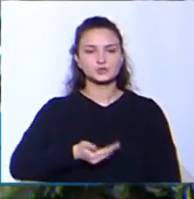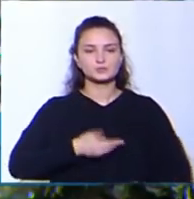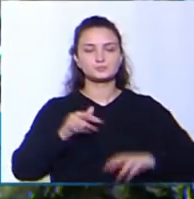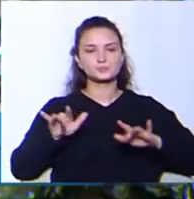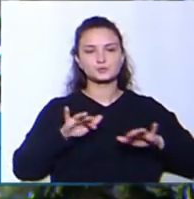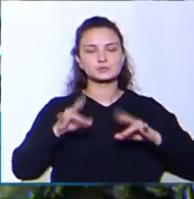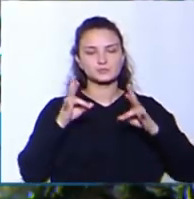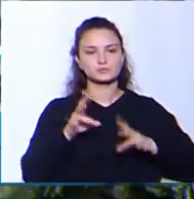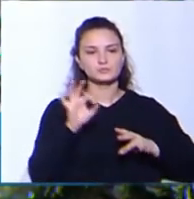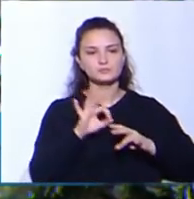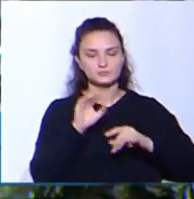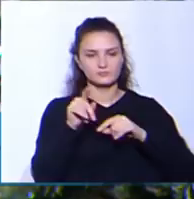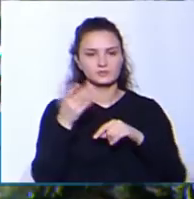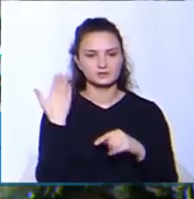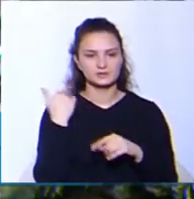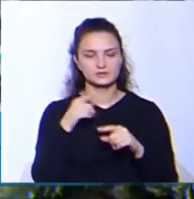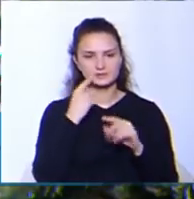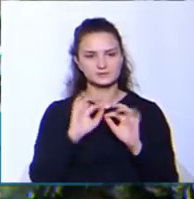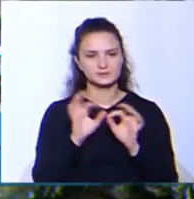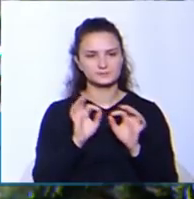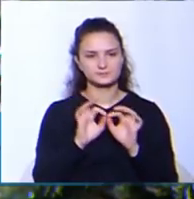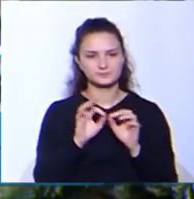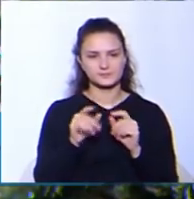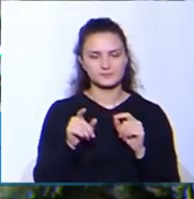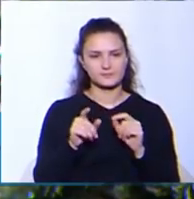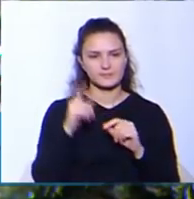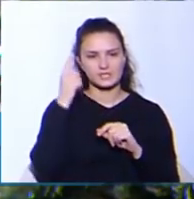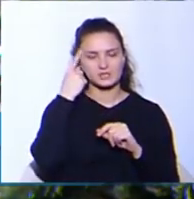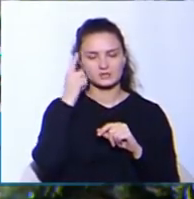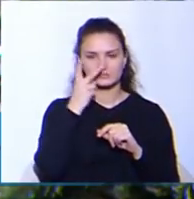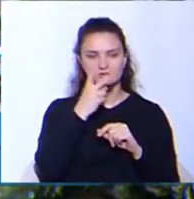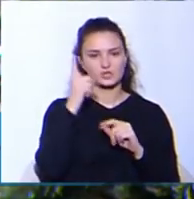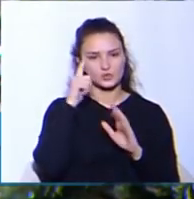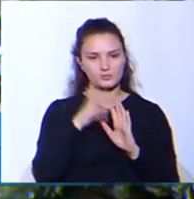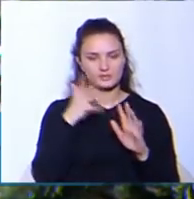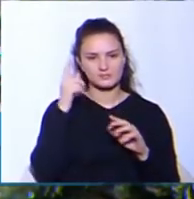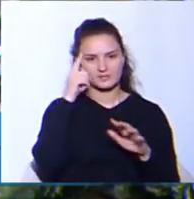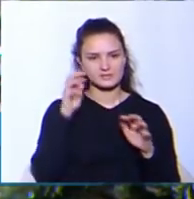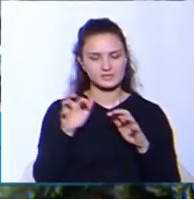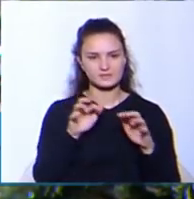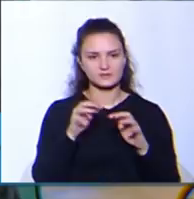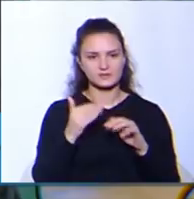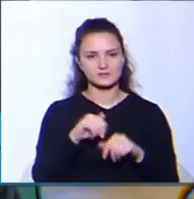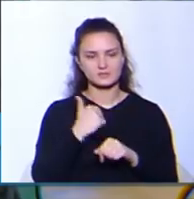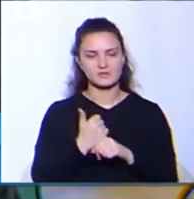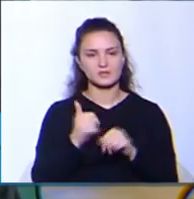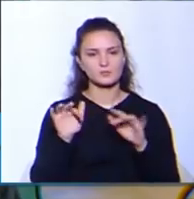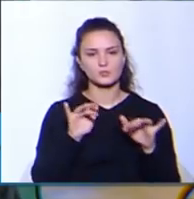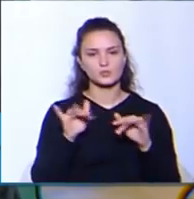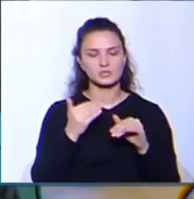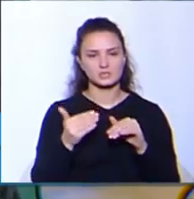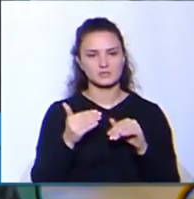ფუნქციების დათრგუნვაზეა ლაპარაკი? თქვენ წეღან ბრძანეთ ცნობიერების თავის ტვინის თავარი